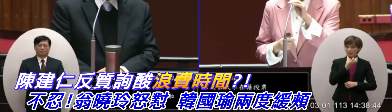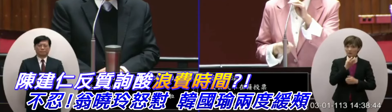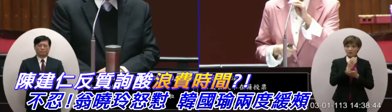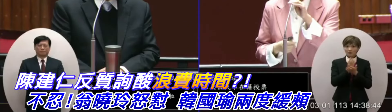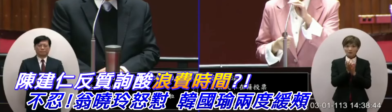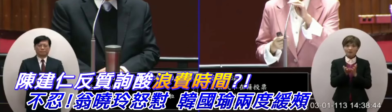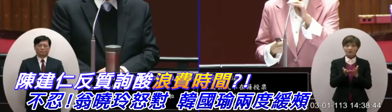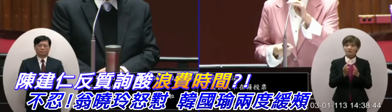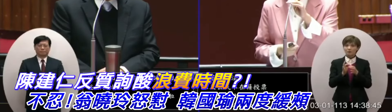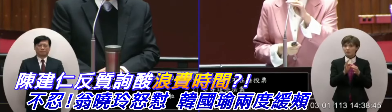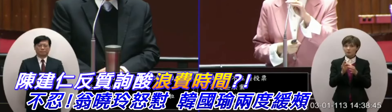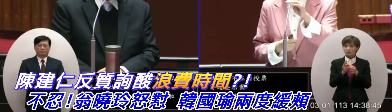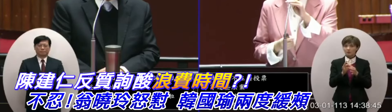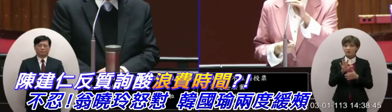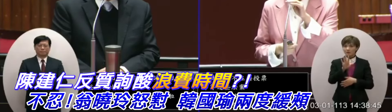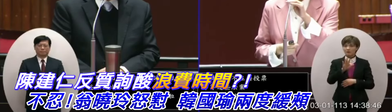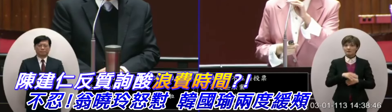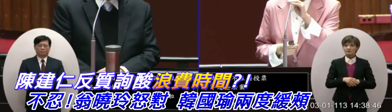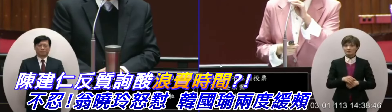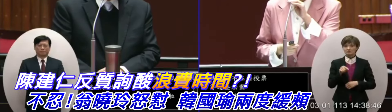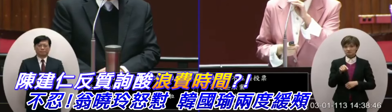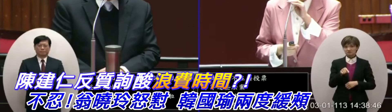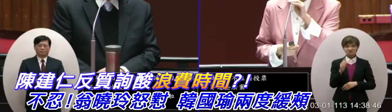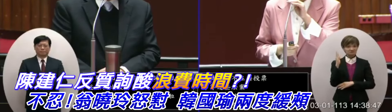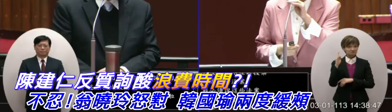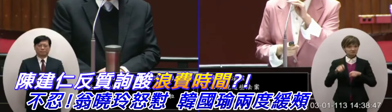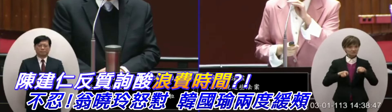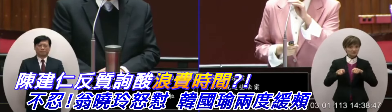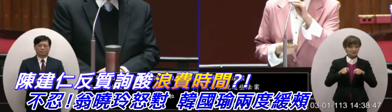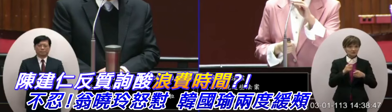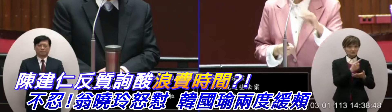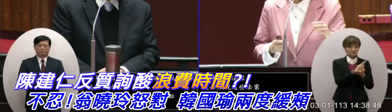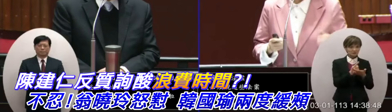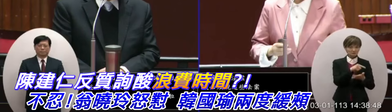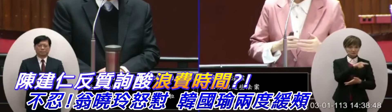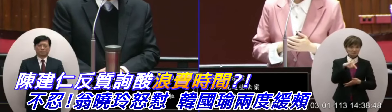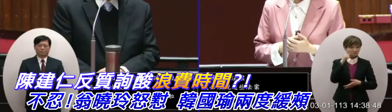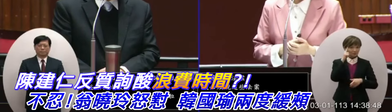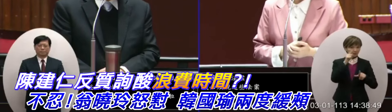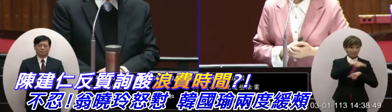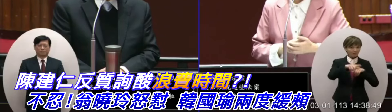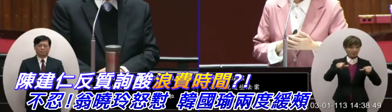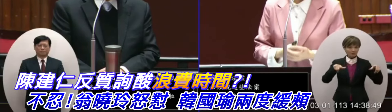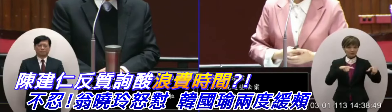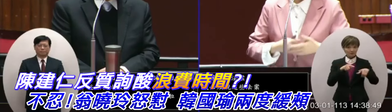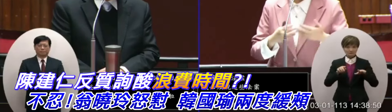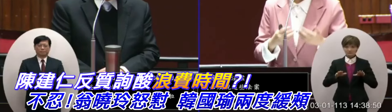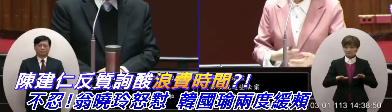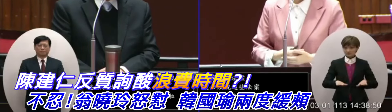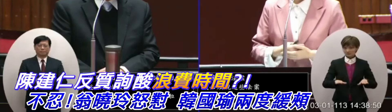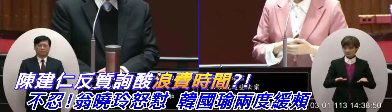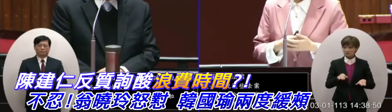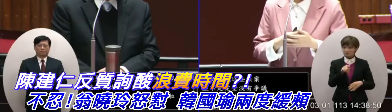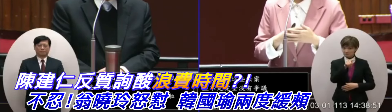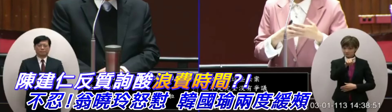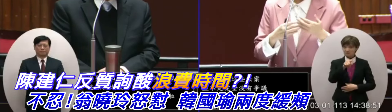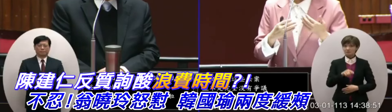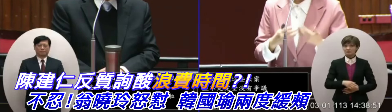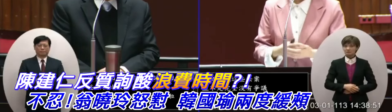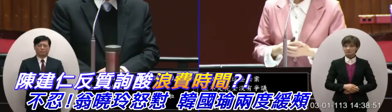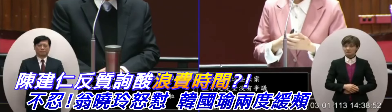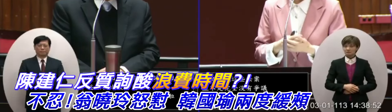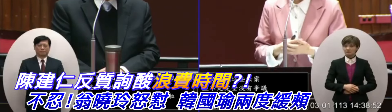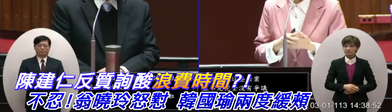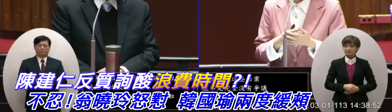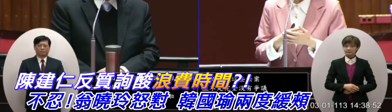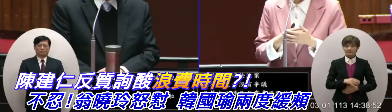对于这项子的这个政策及法案都有很多的意见。那么在今天的这样的一个场合，以您的这个